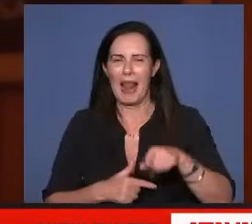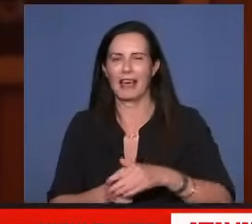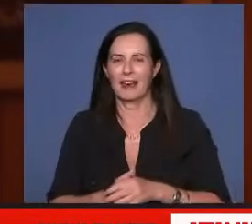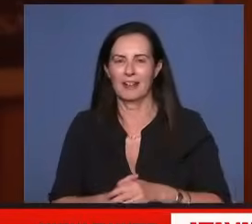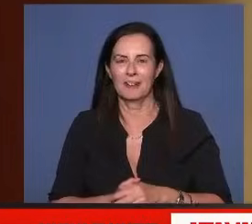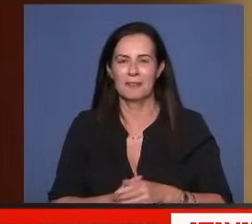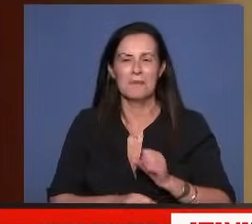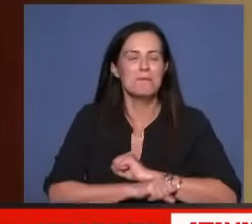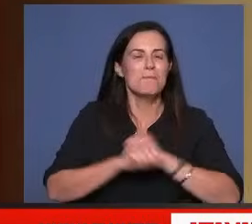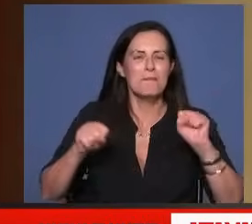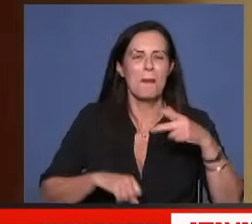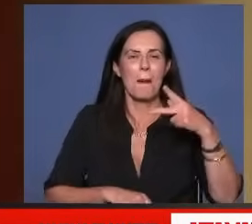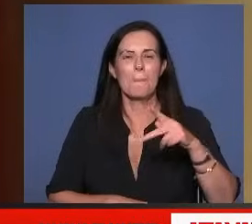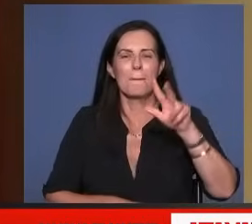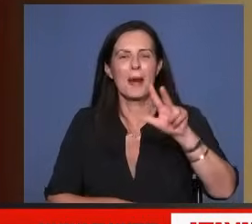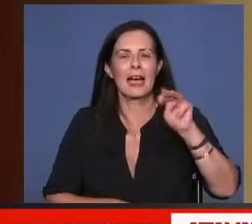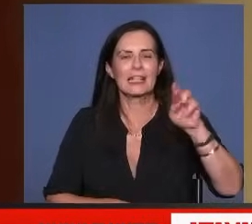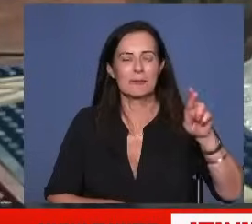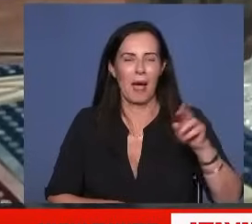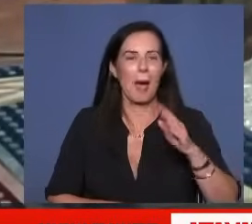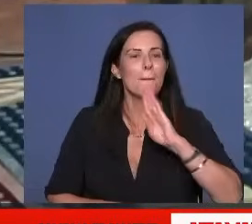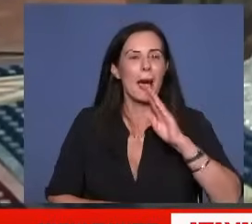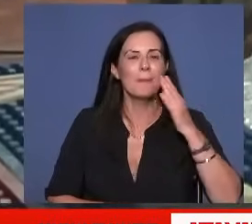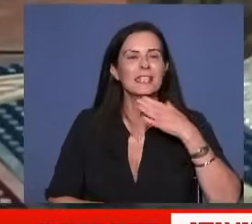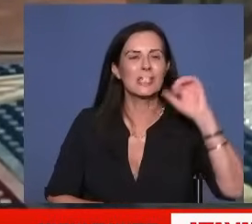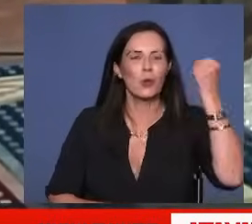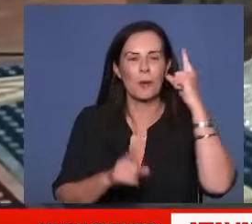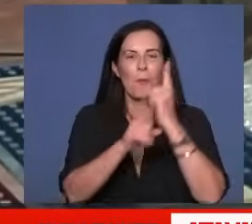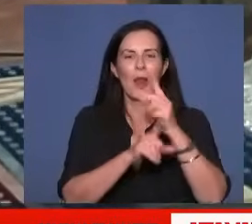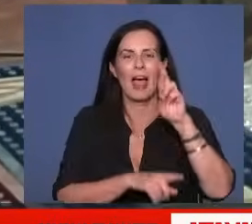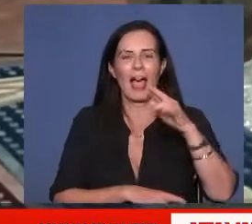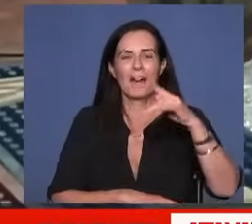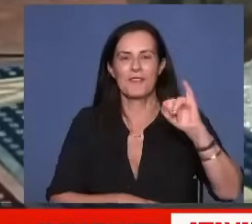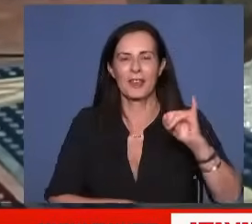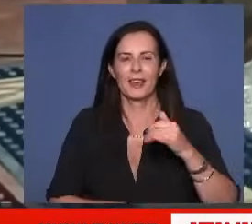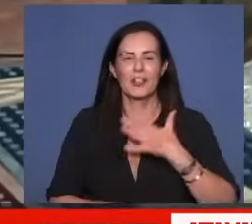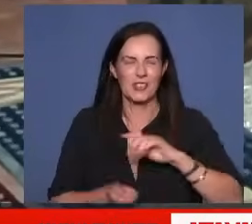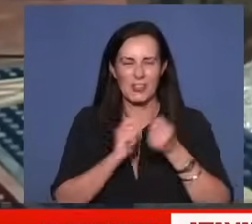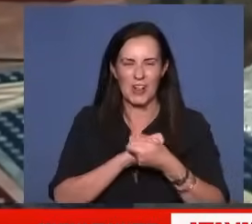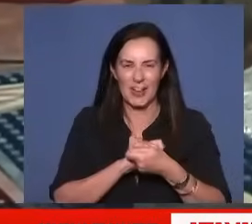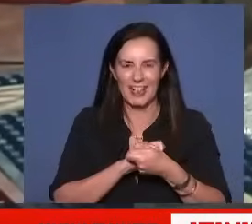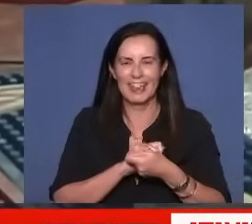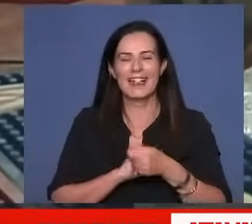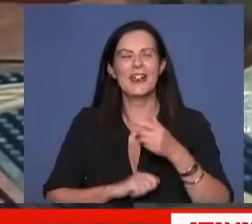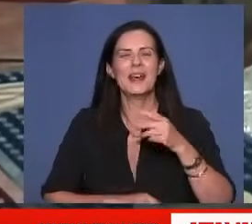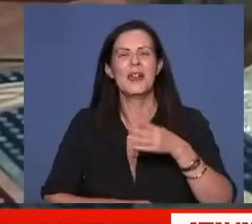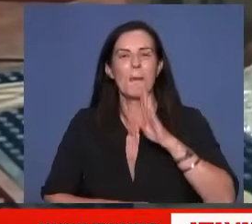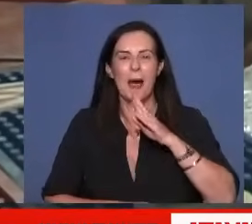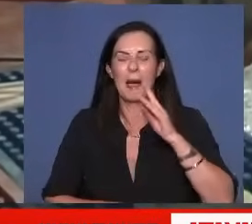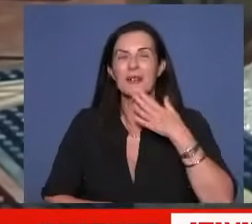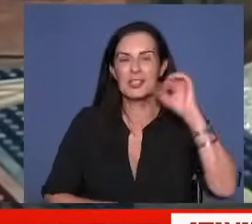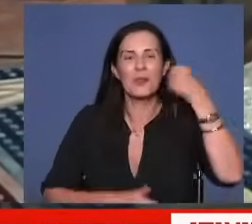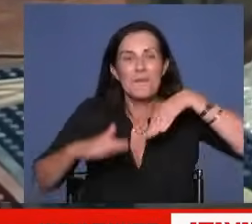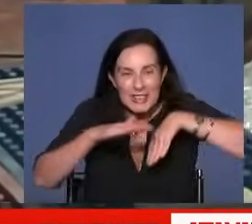זה כתבות של פאב ציוני מול רפיח. אני מת לשנות את זה כאילו לפאב ציוני מתחת לרפיח, כי אנחנו מתחת,